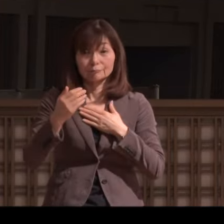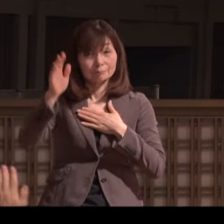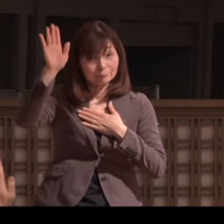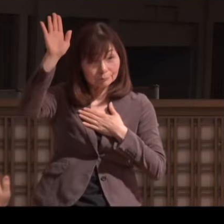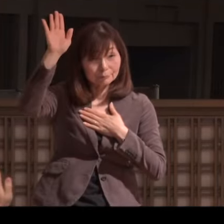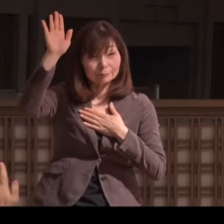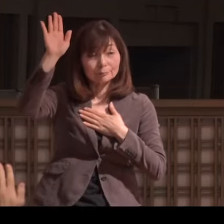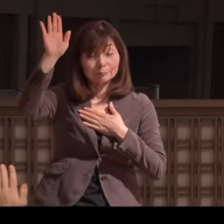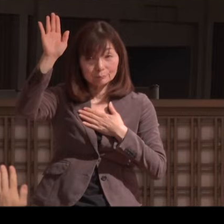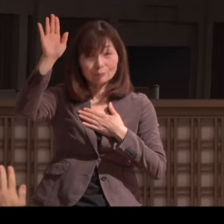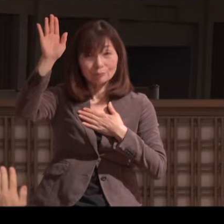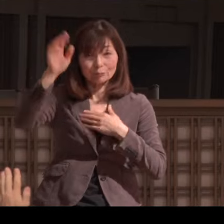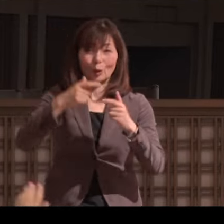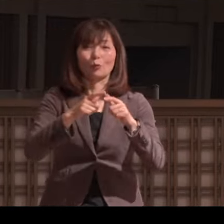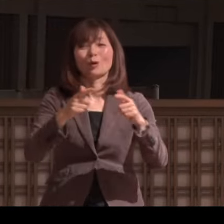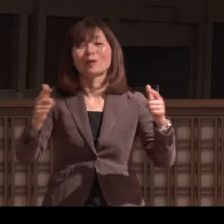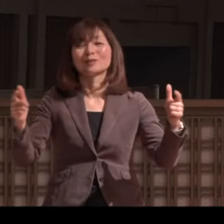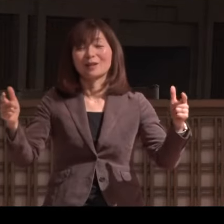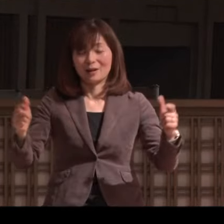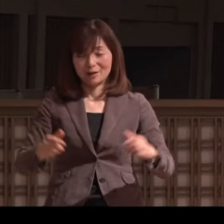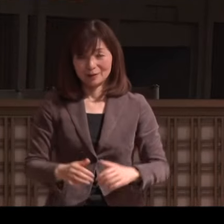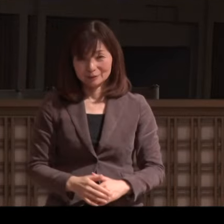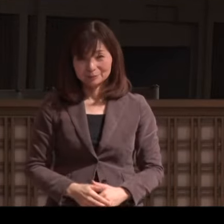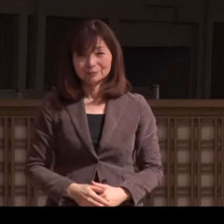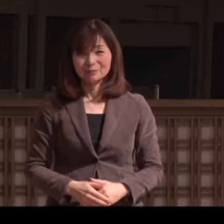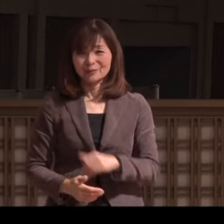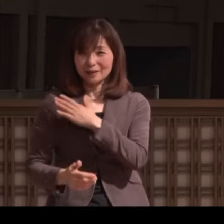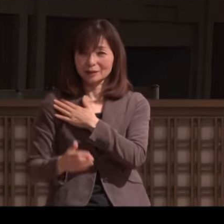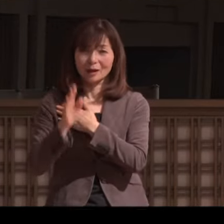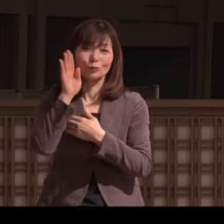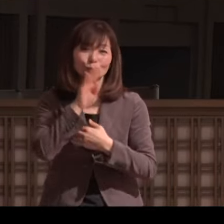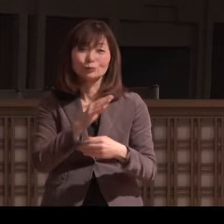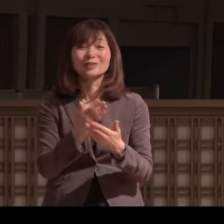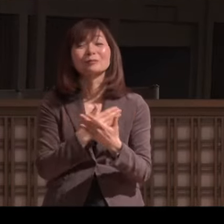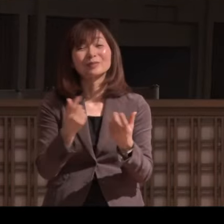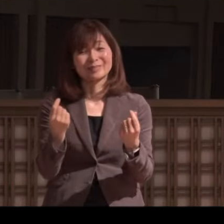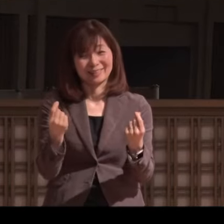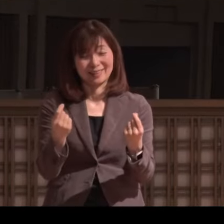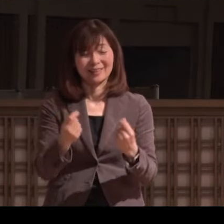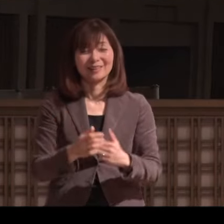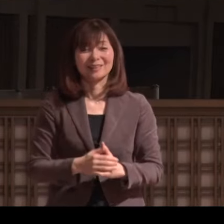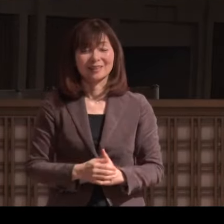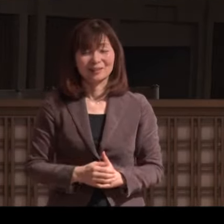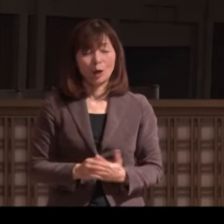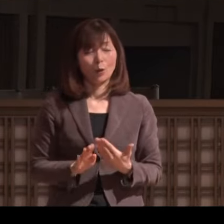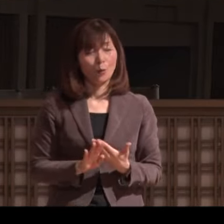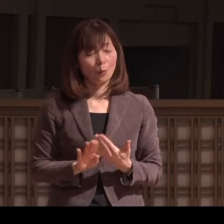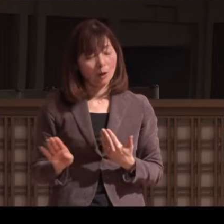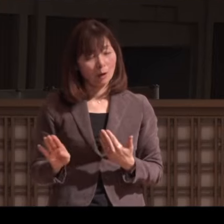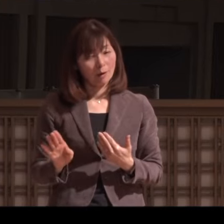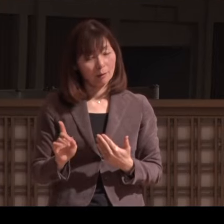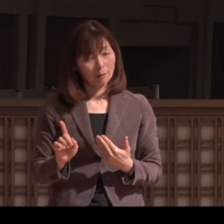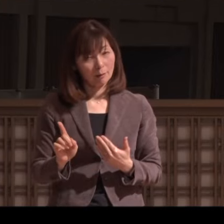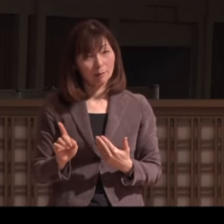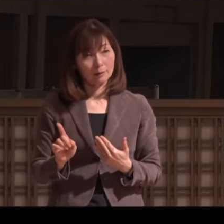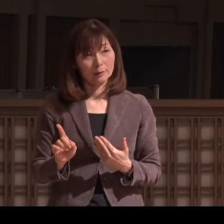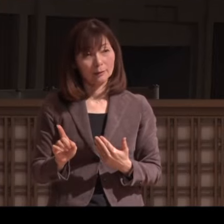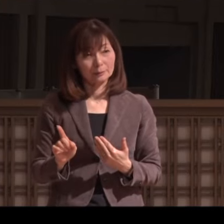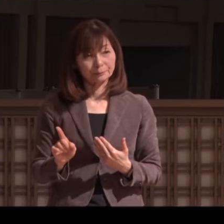くださいあだいぶ増えたはいはいはい肩があまってきたな何があるかな